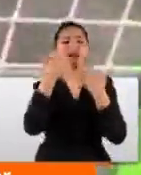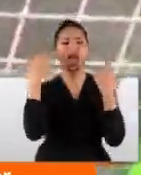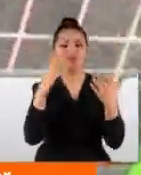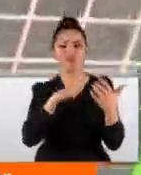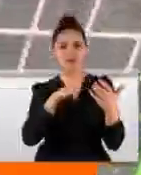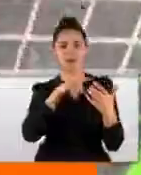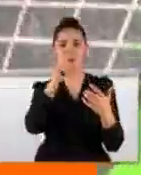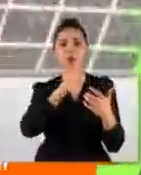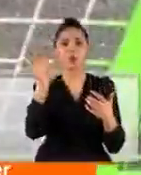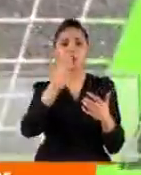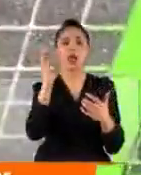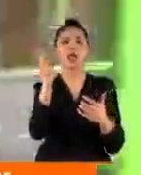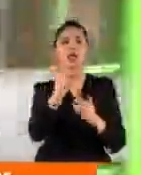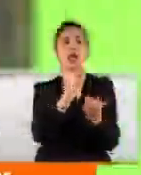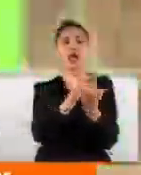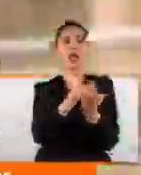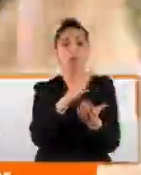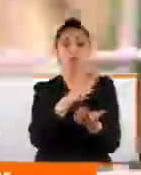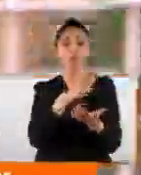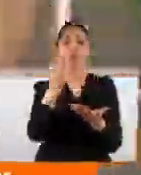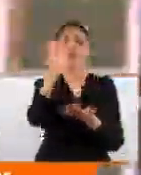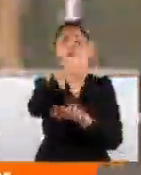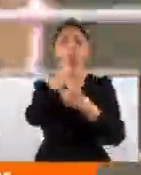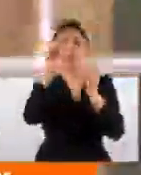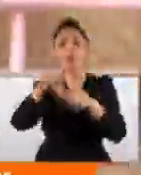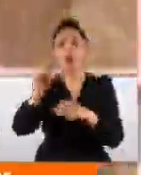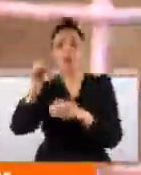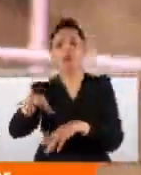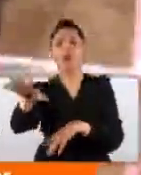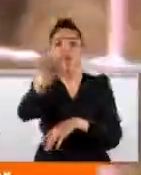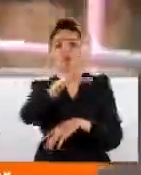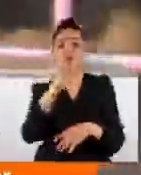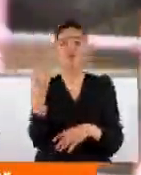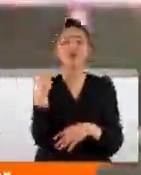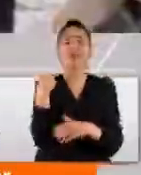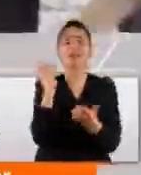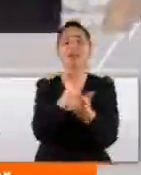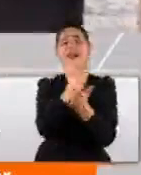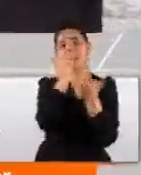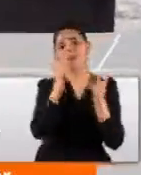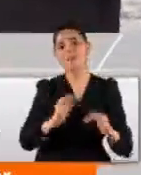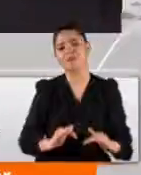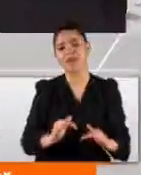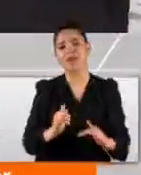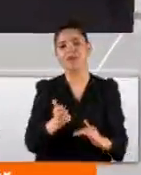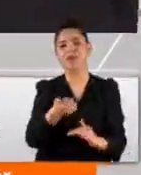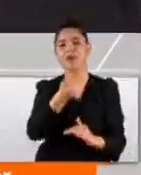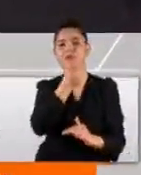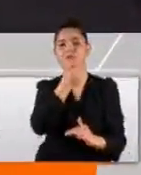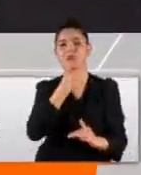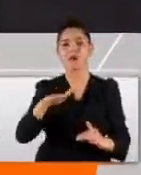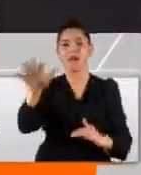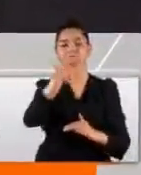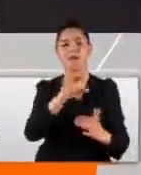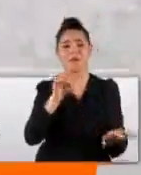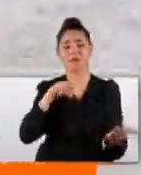barınakta 150'ye yakın köpek var. Birçoğu terk edilmiş hayvanlar. Hepsi yeni ailesini bekliyor. Babam altımızı da evden atar böyle